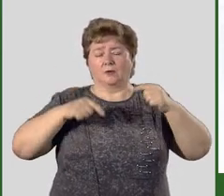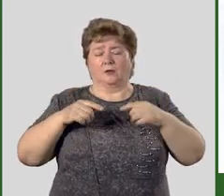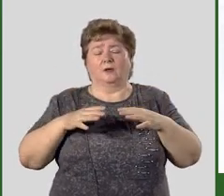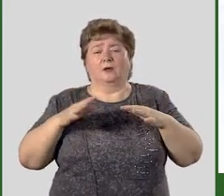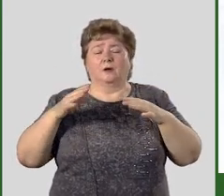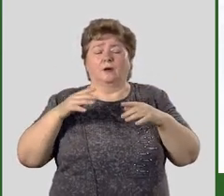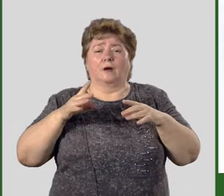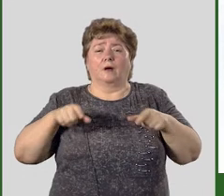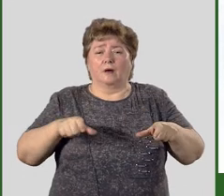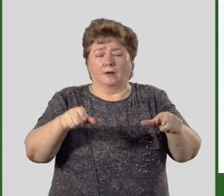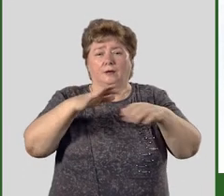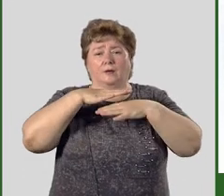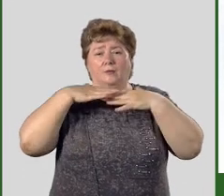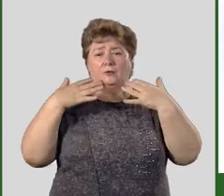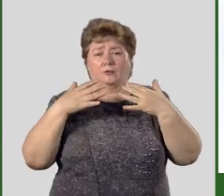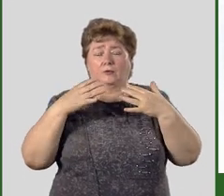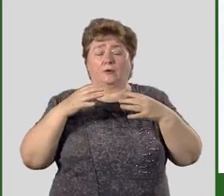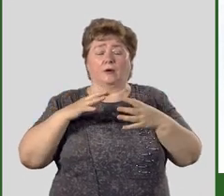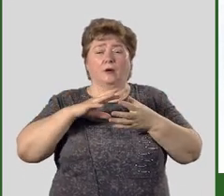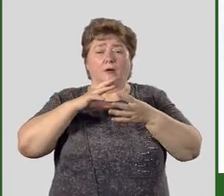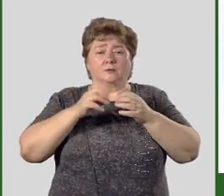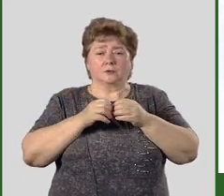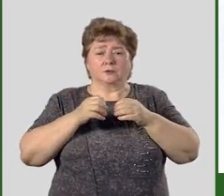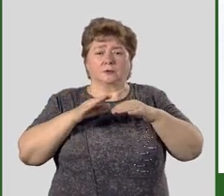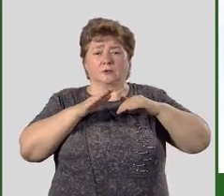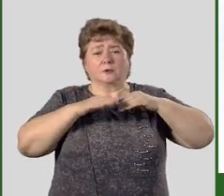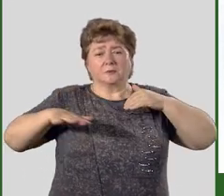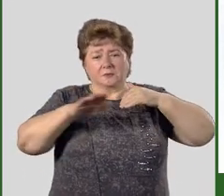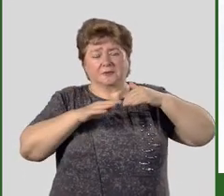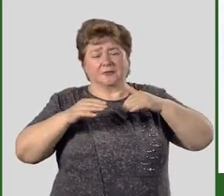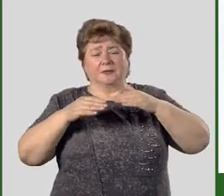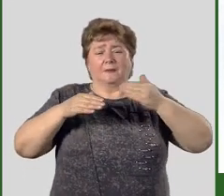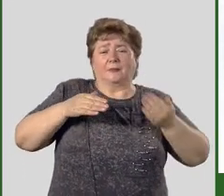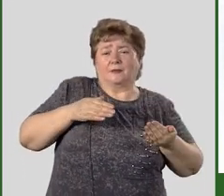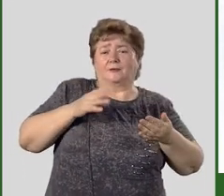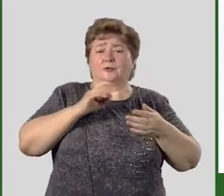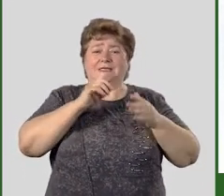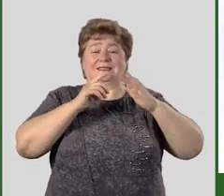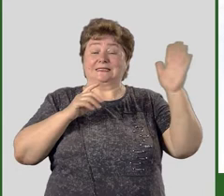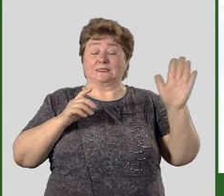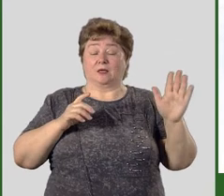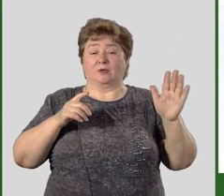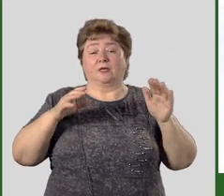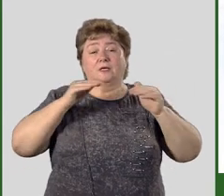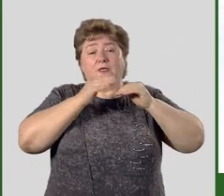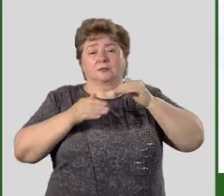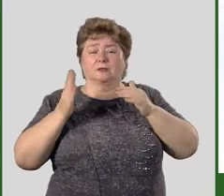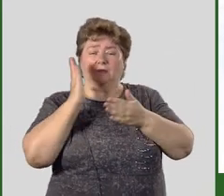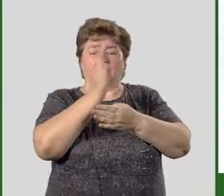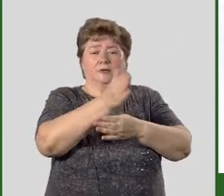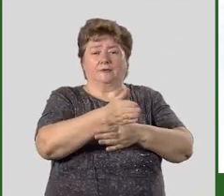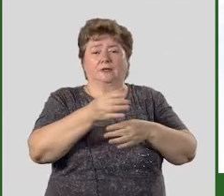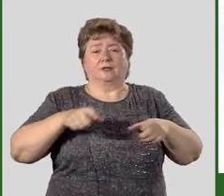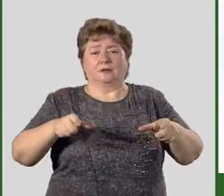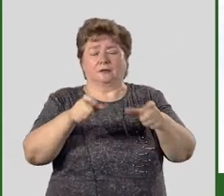осадков, рек много. Поскольку материк наклонен на запад, большая часть тока рек направлена